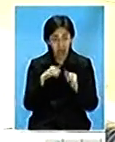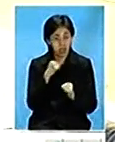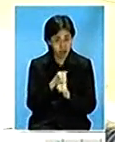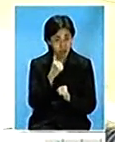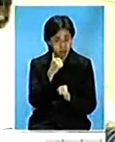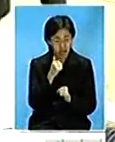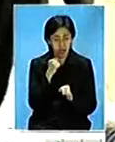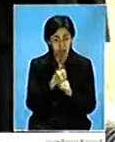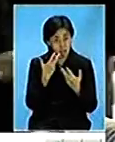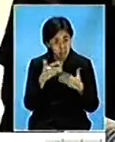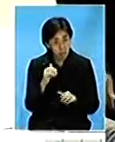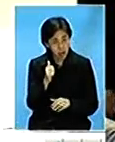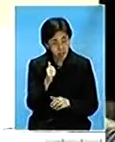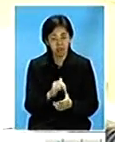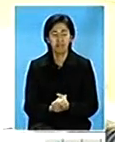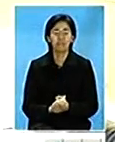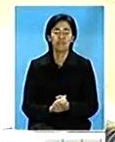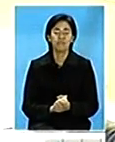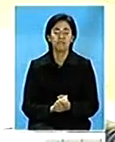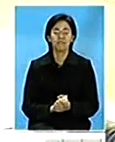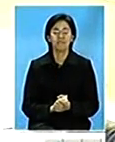จะทำได้สำเร็จไหมที่มาแทนนายก